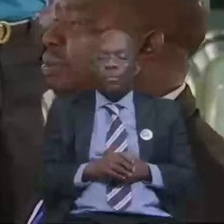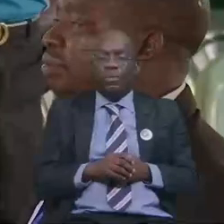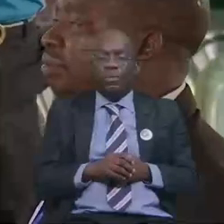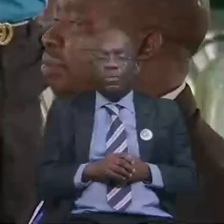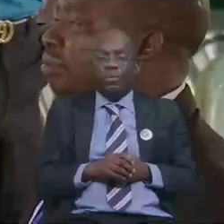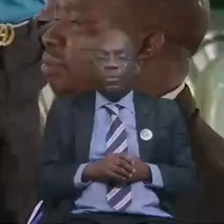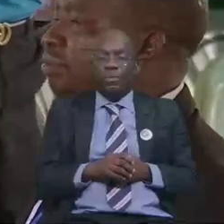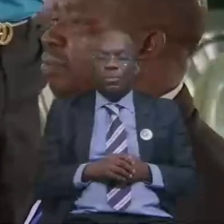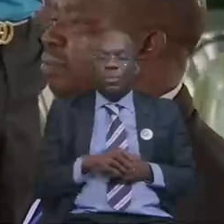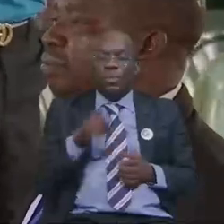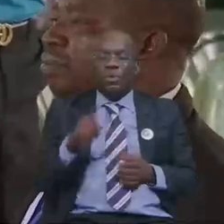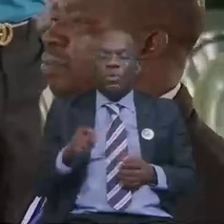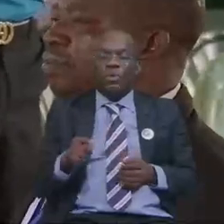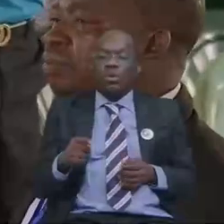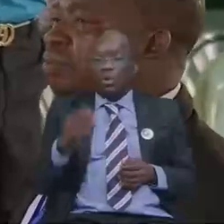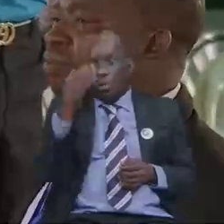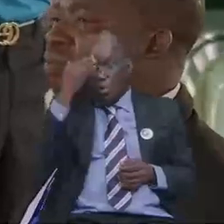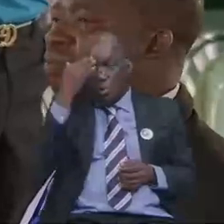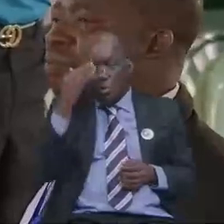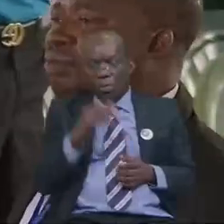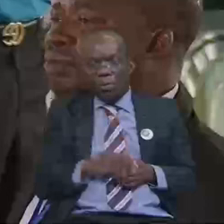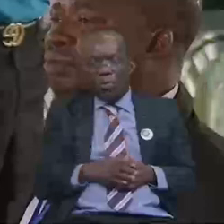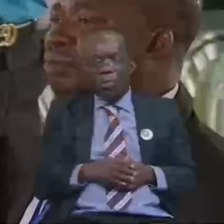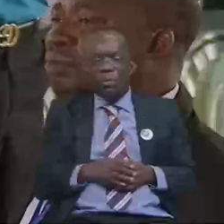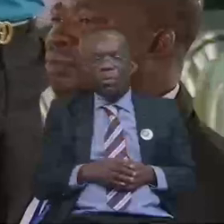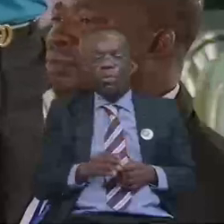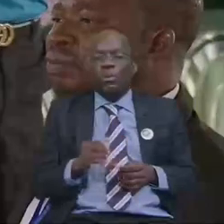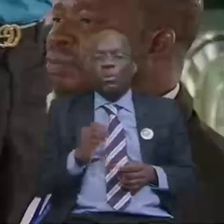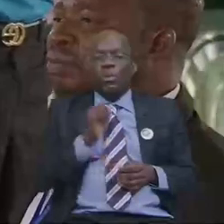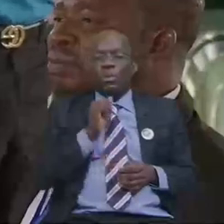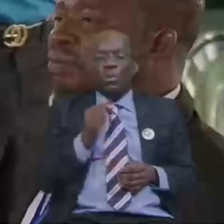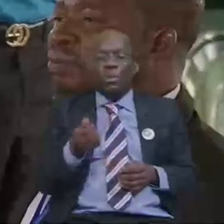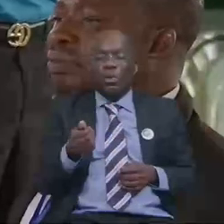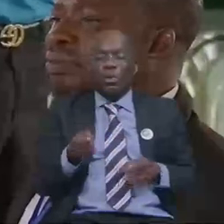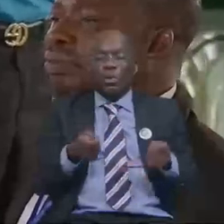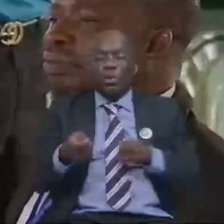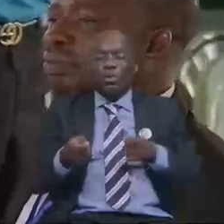maîtriser totalement le mois incontrôlable totalement